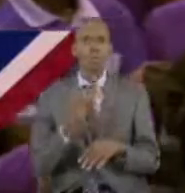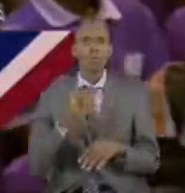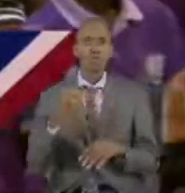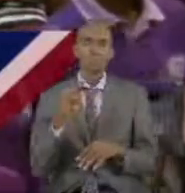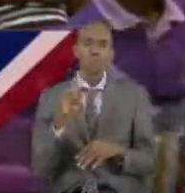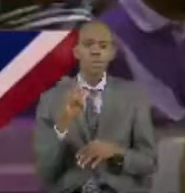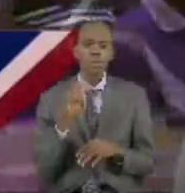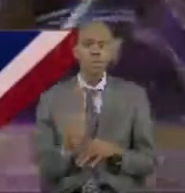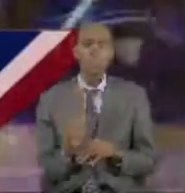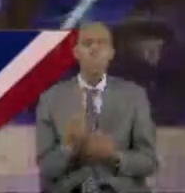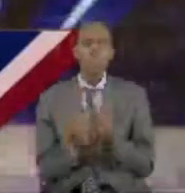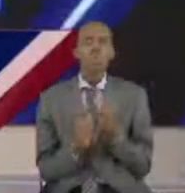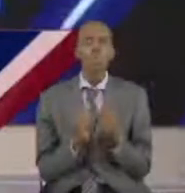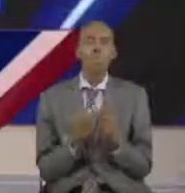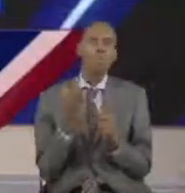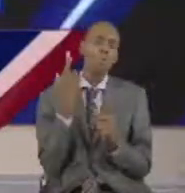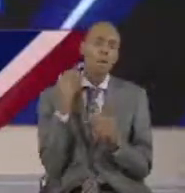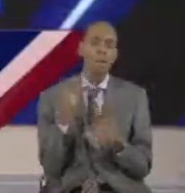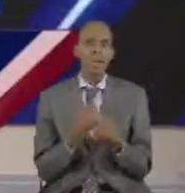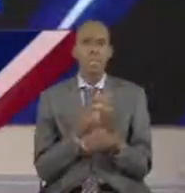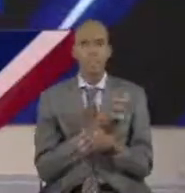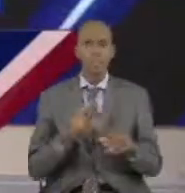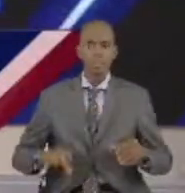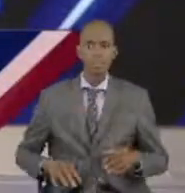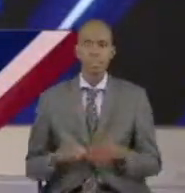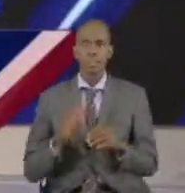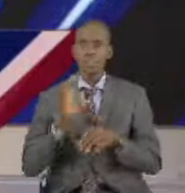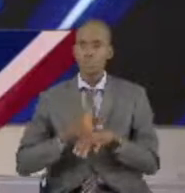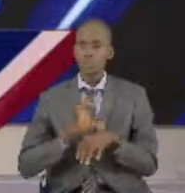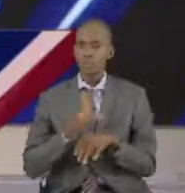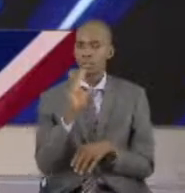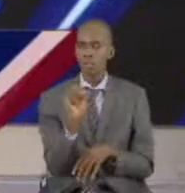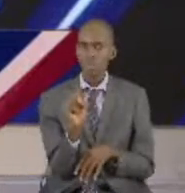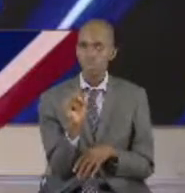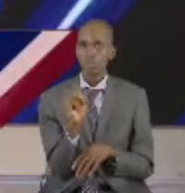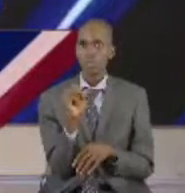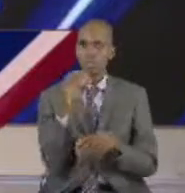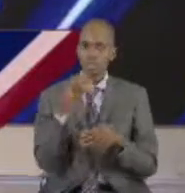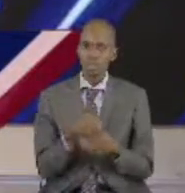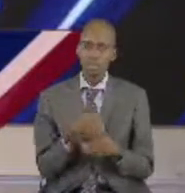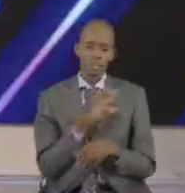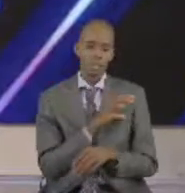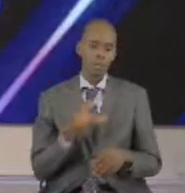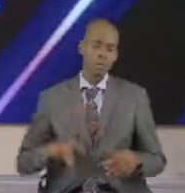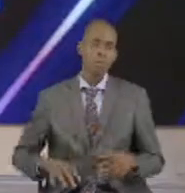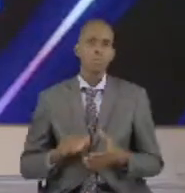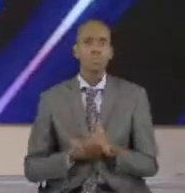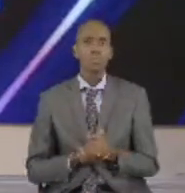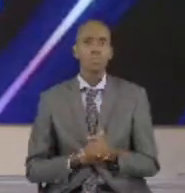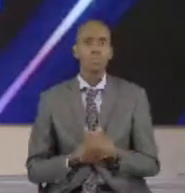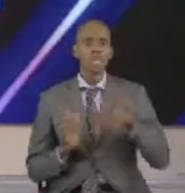verser 21 et des jalles est ensuite dans les contrées les aigus qui était un christ